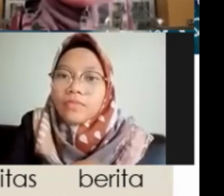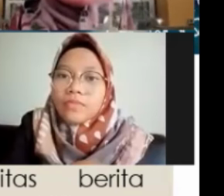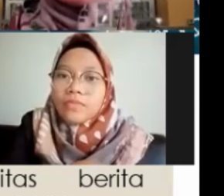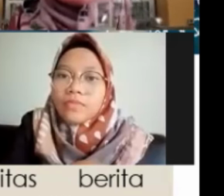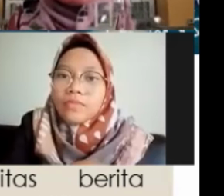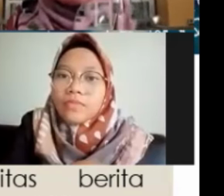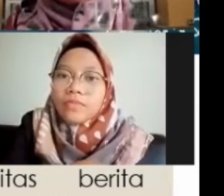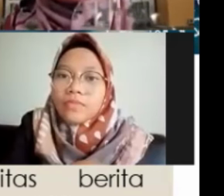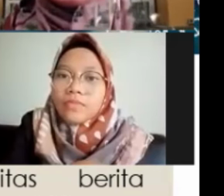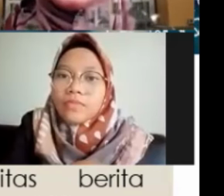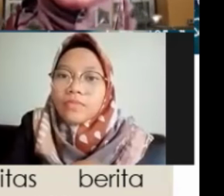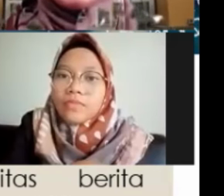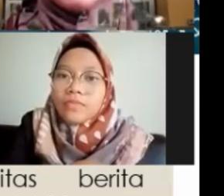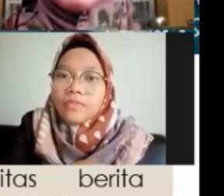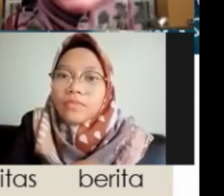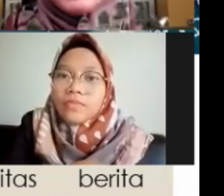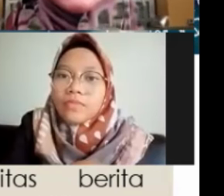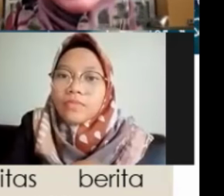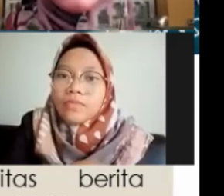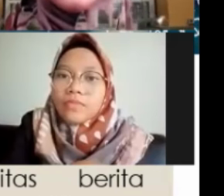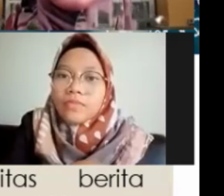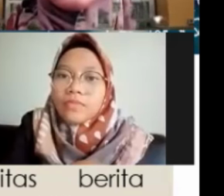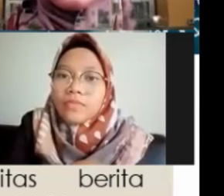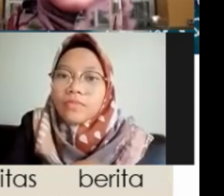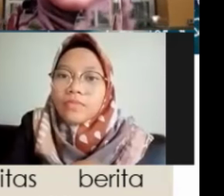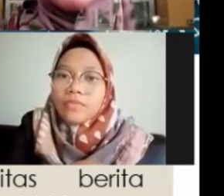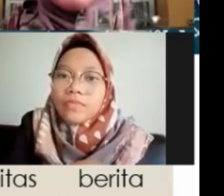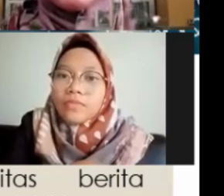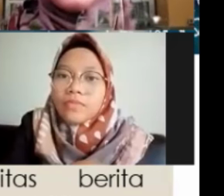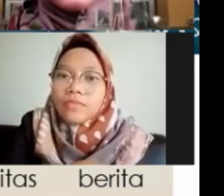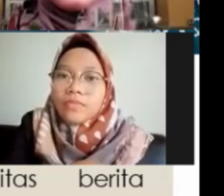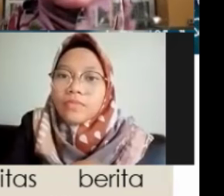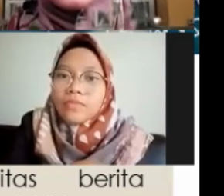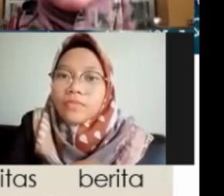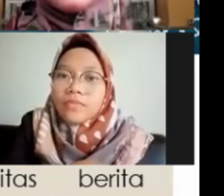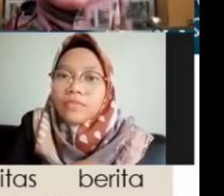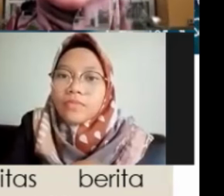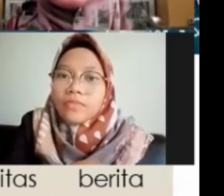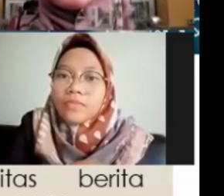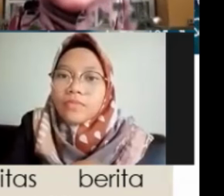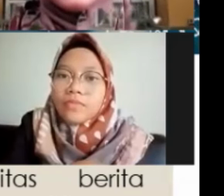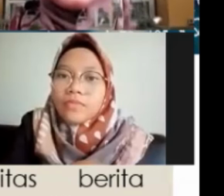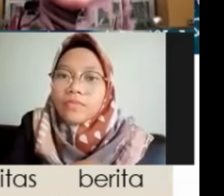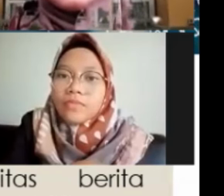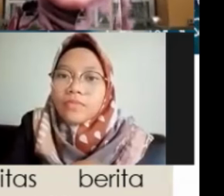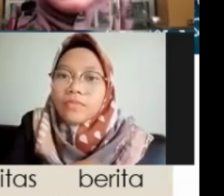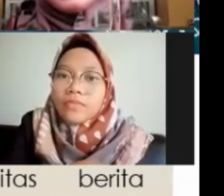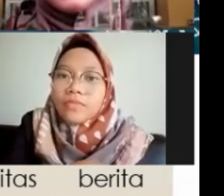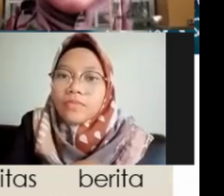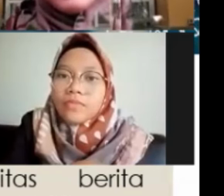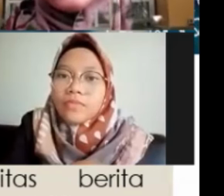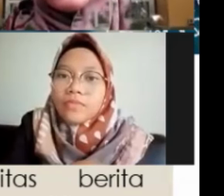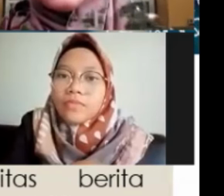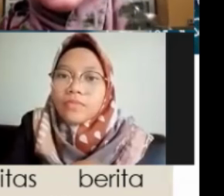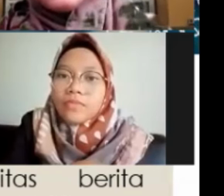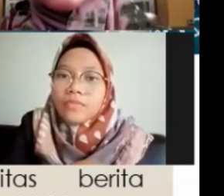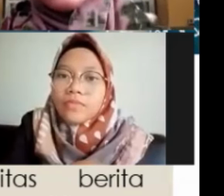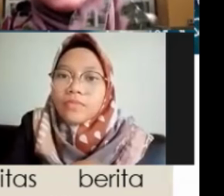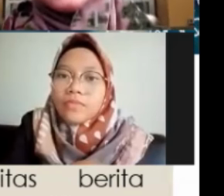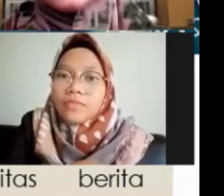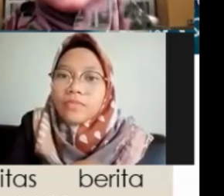Tetapi nanti mungkin bisa dipaparkan bahwa ada beberapa hal yang harus kita perhatikan juga ketika kita akan